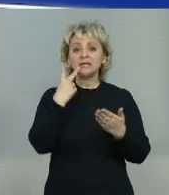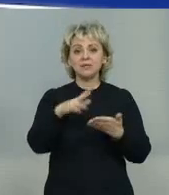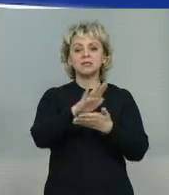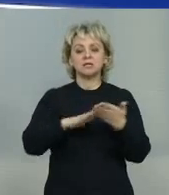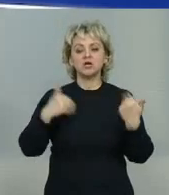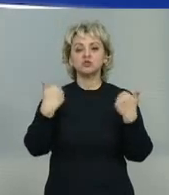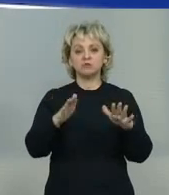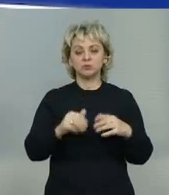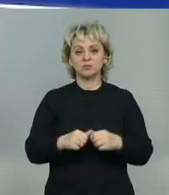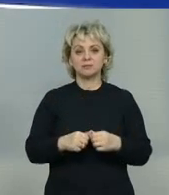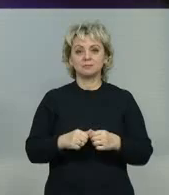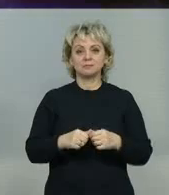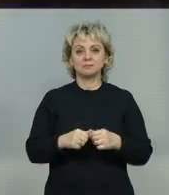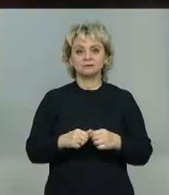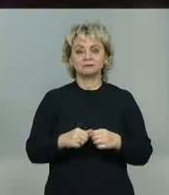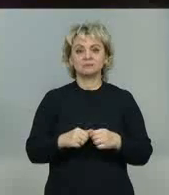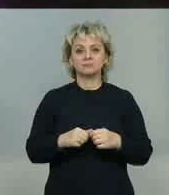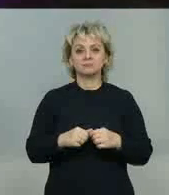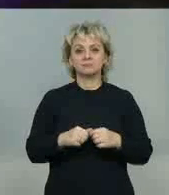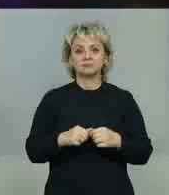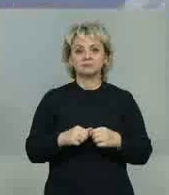Смотрите дальше в выпуске.